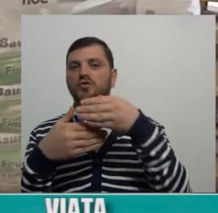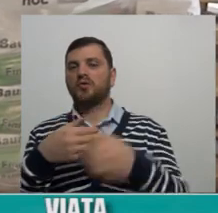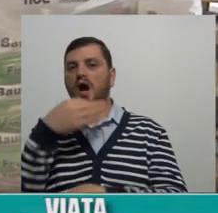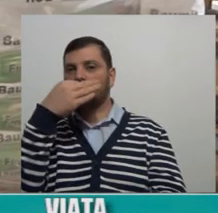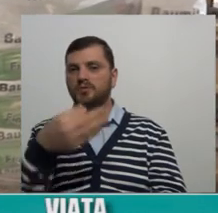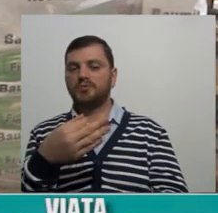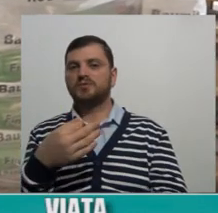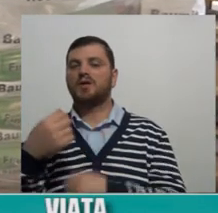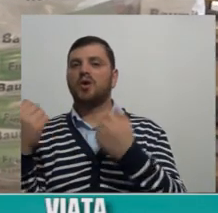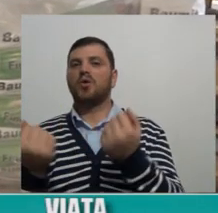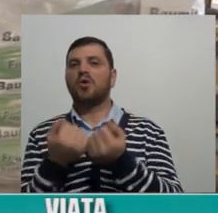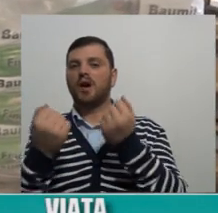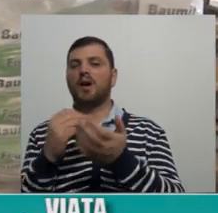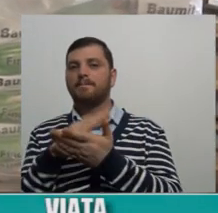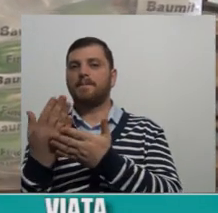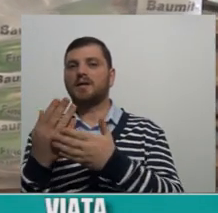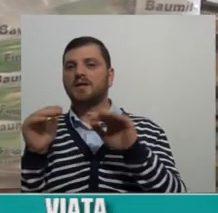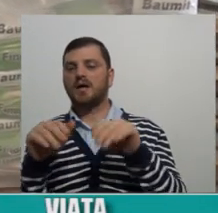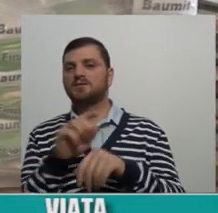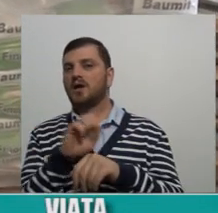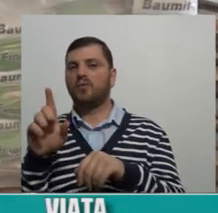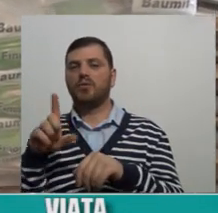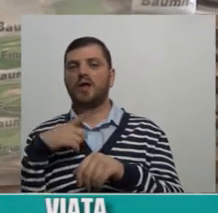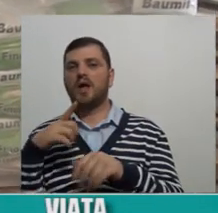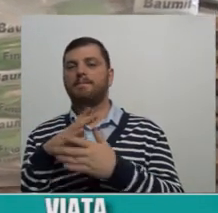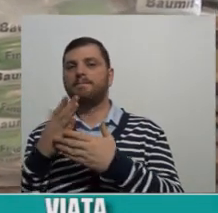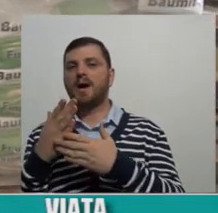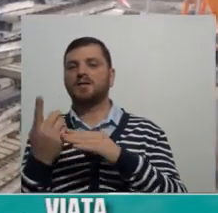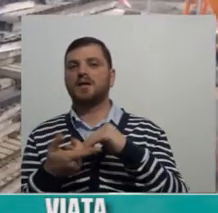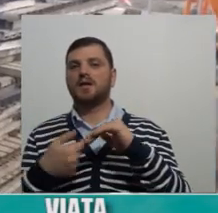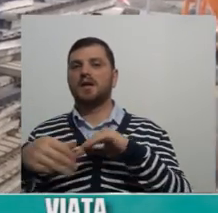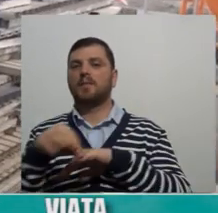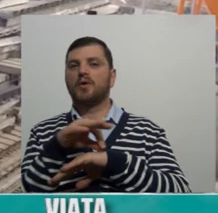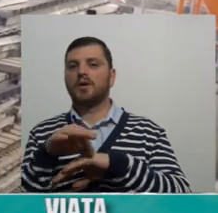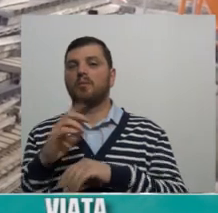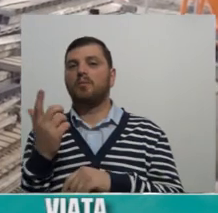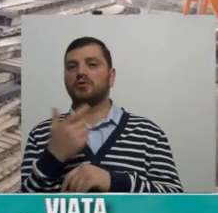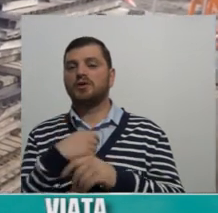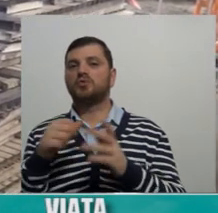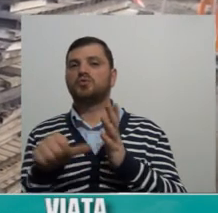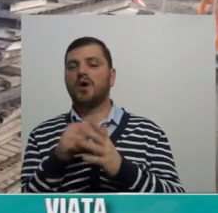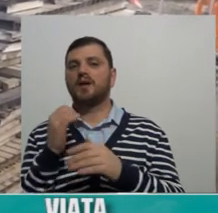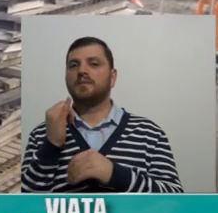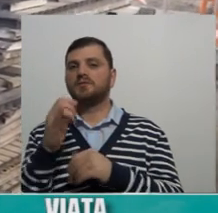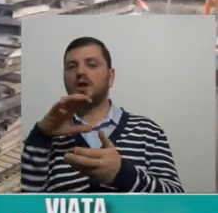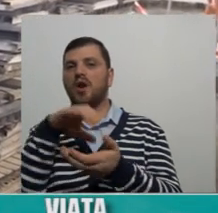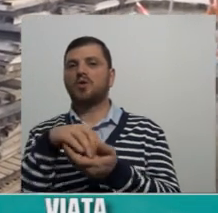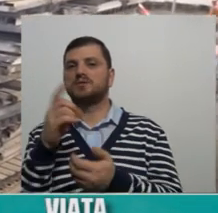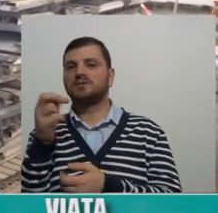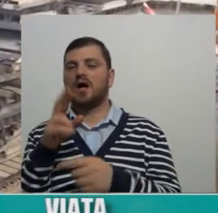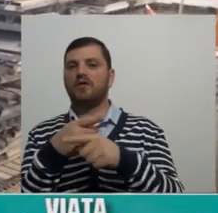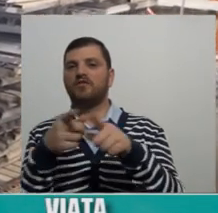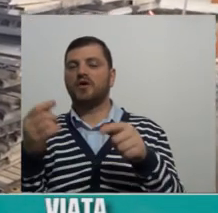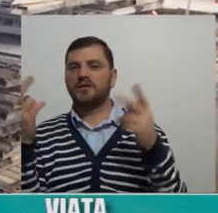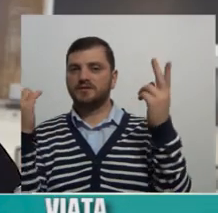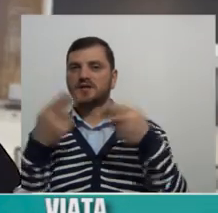Constructorul mi-a spus că lucrarea, partea asta nu face parte din proiect. Deci cel mult puteau doar să intervină local,